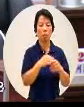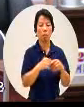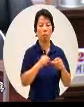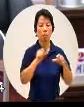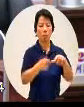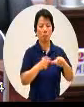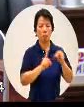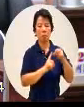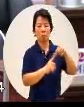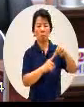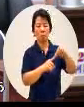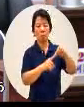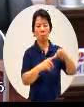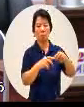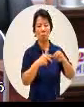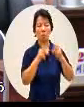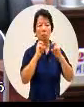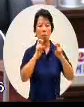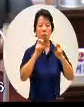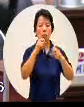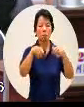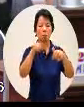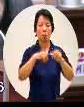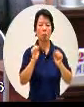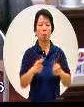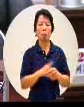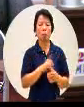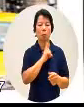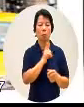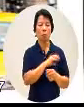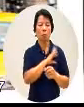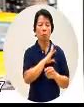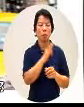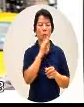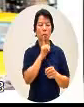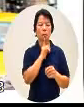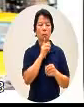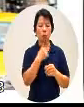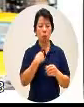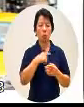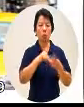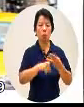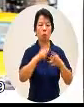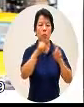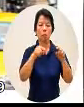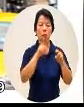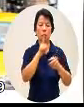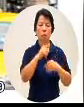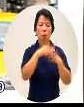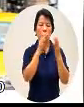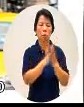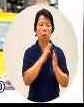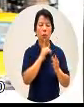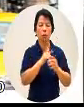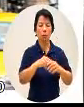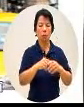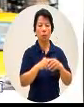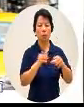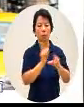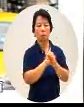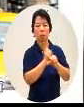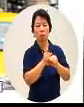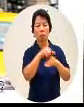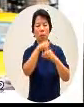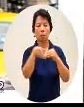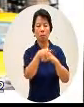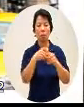捷運化來下一頁我核心的主張是計程車公車化國用期自有交通工